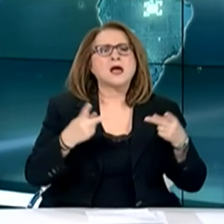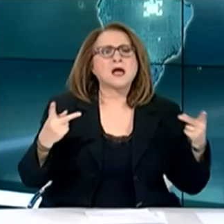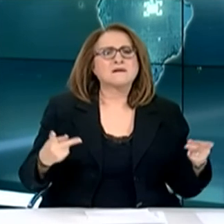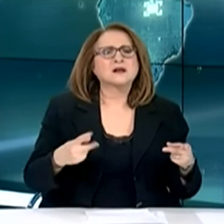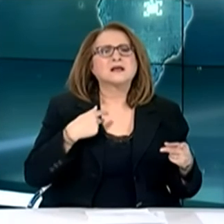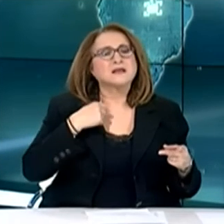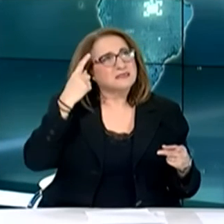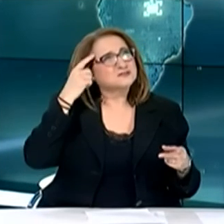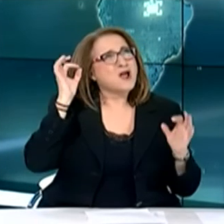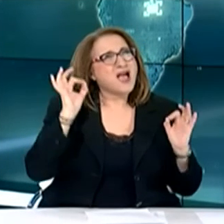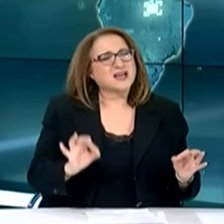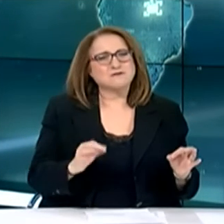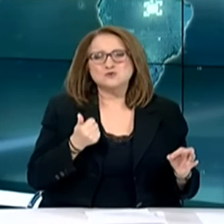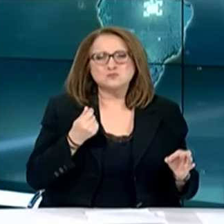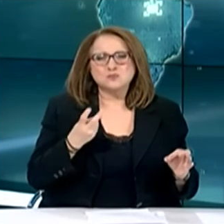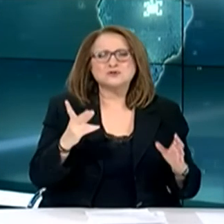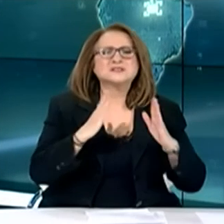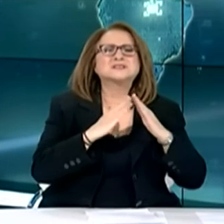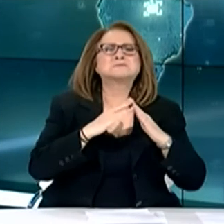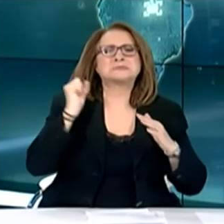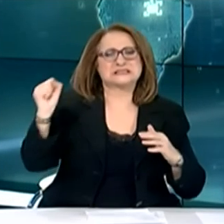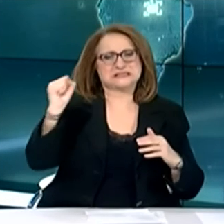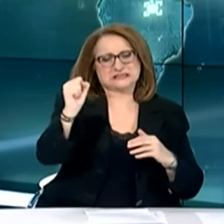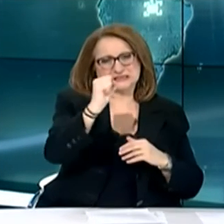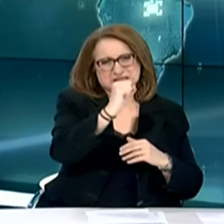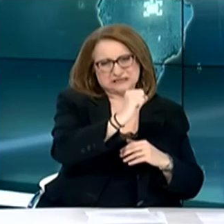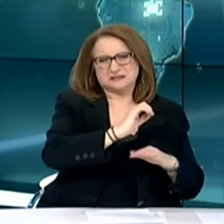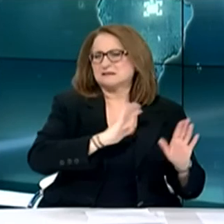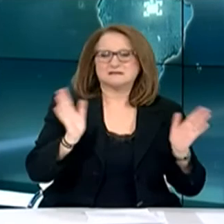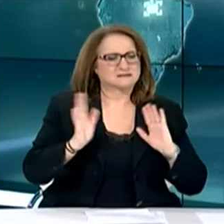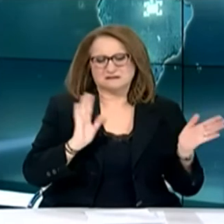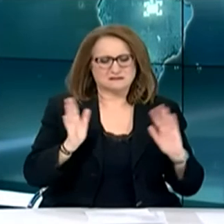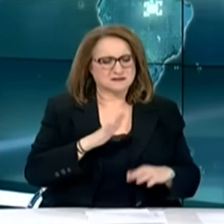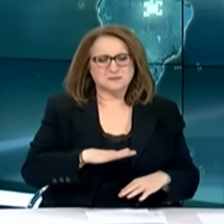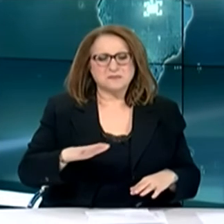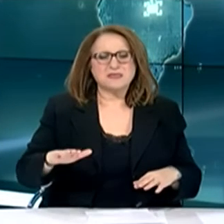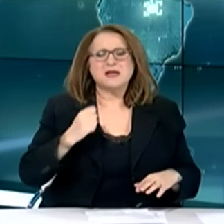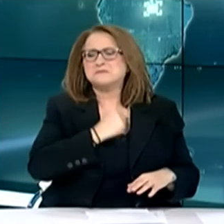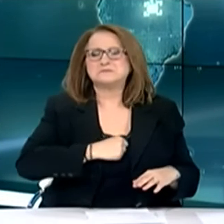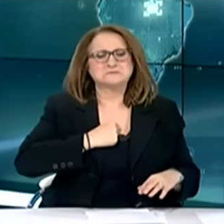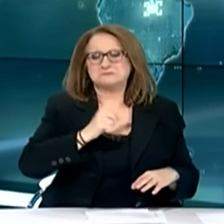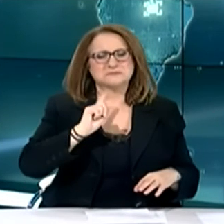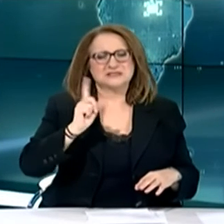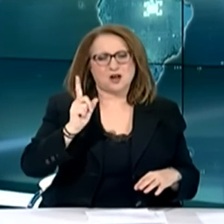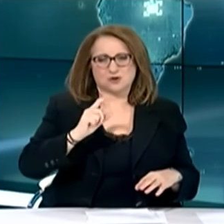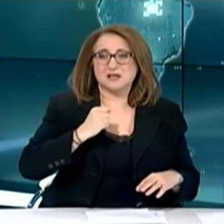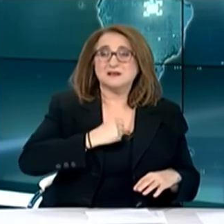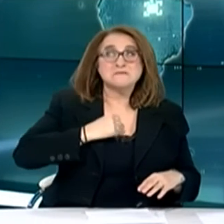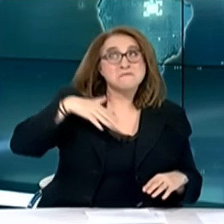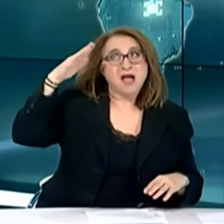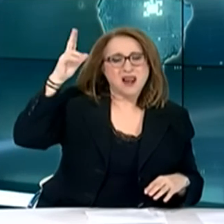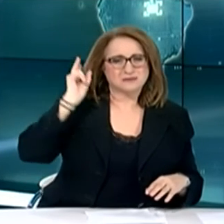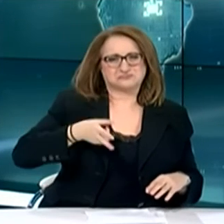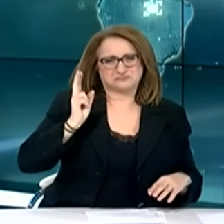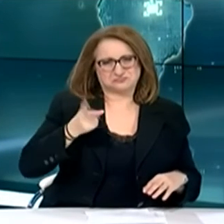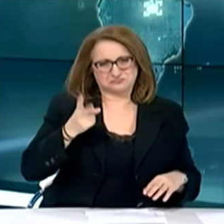ακριβής νοσηλείας παιδιών. Νομίζω τα περισσότερα είναι σπίτι. Μην μας ανησυχούν τόσο τα παιδιά, να μας ανησυχούν περισσότερο οι μεγάλοι. Αλλά φυσικά και όπου βρίσκουμε αυτή